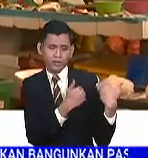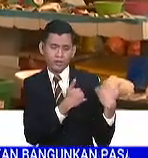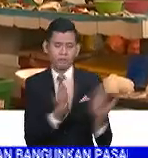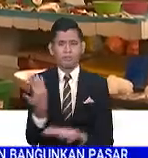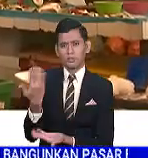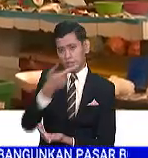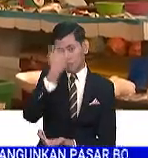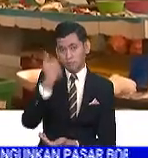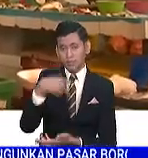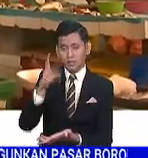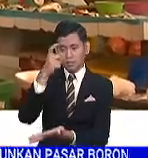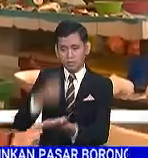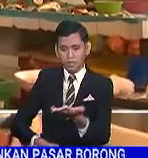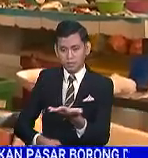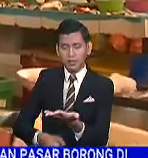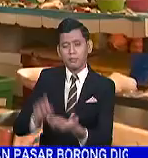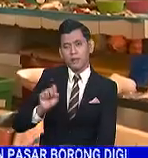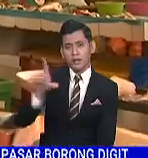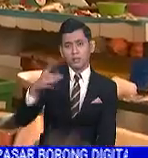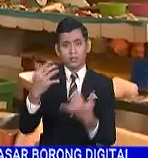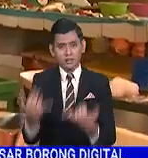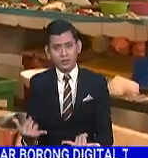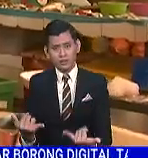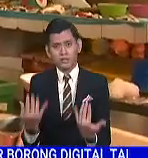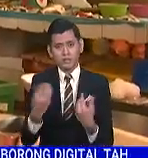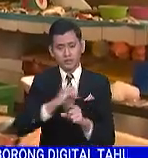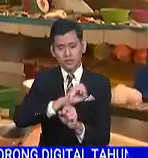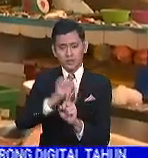bahan mentah dalam keadaan pandemik ni, kerana